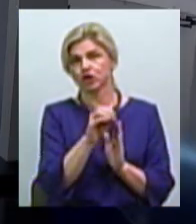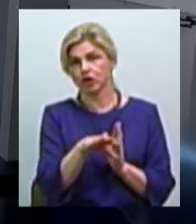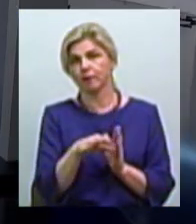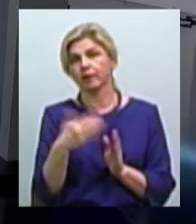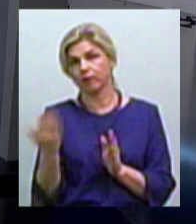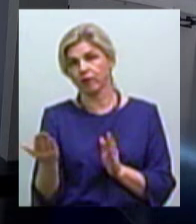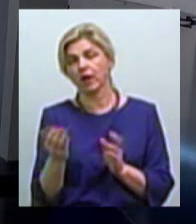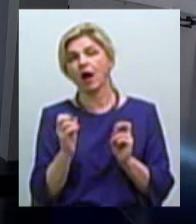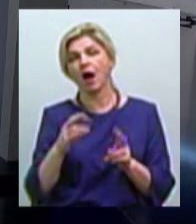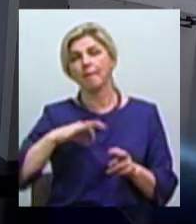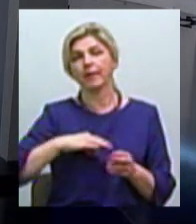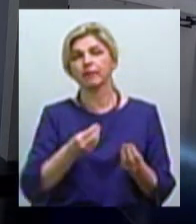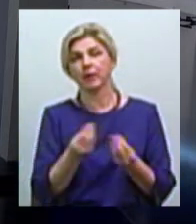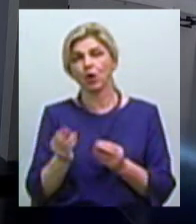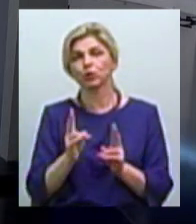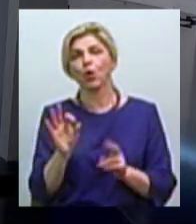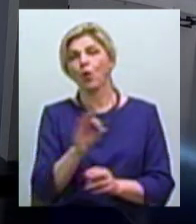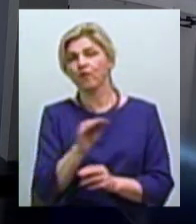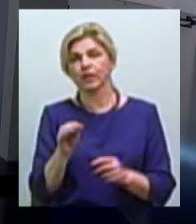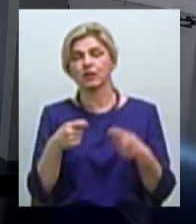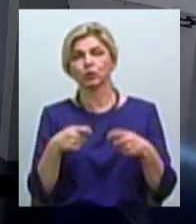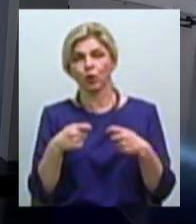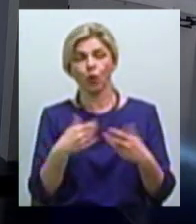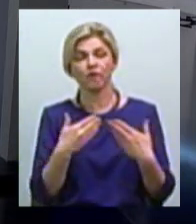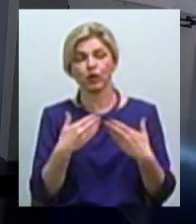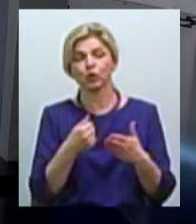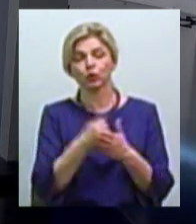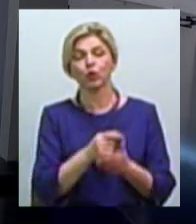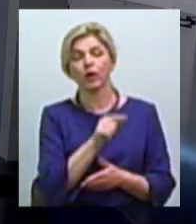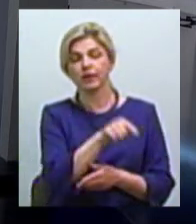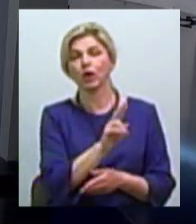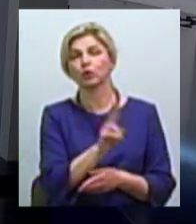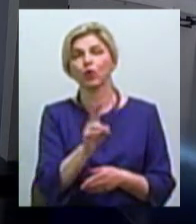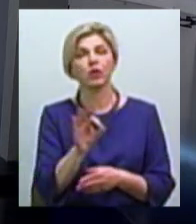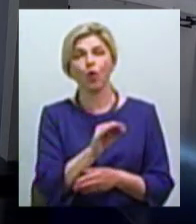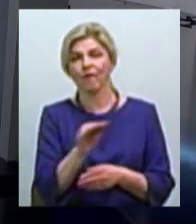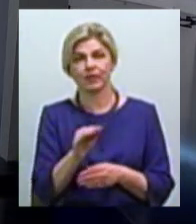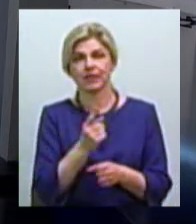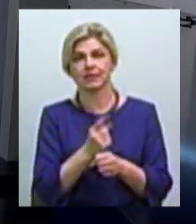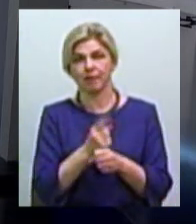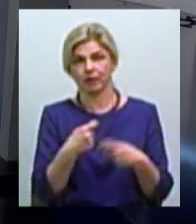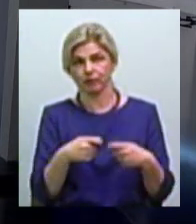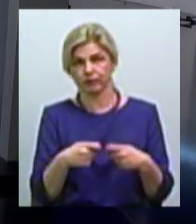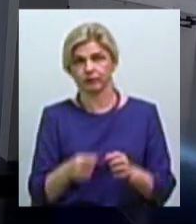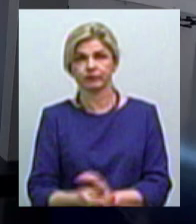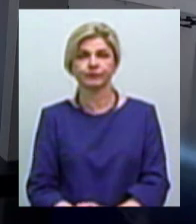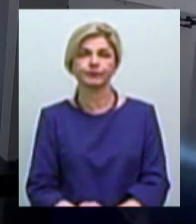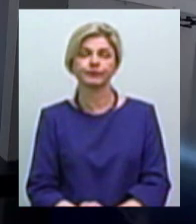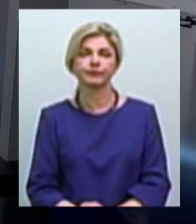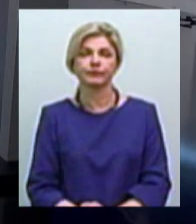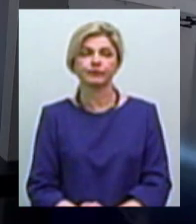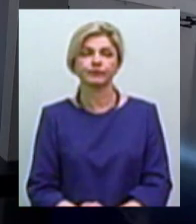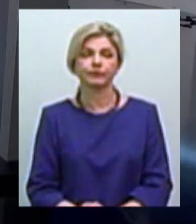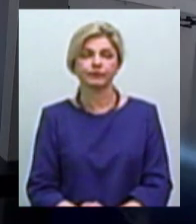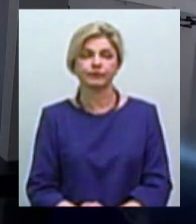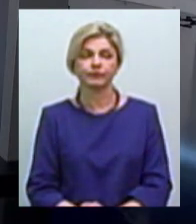як підприємці, які офіційно торгують, ставляться до тих, хто неофіційно? Так і відбувається.